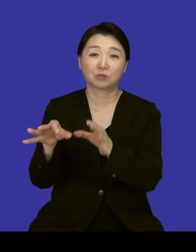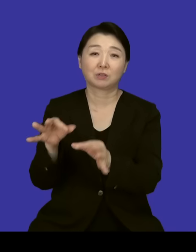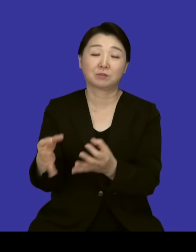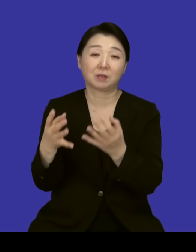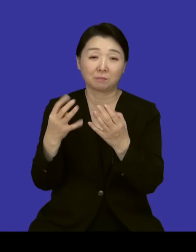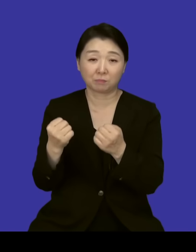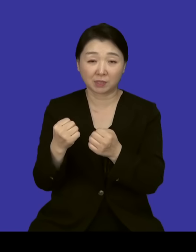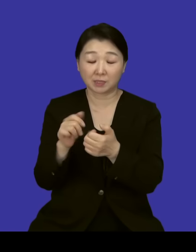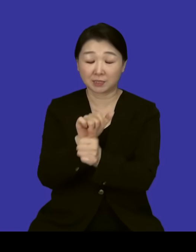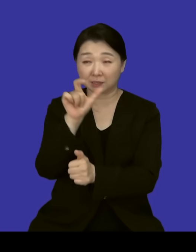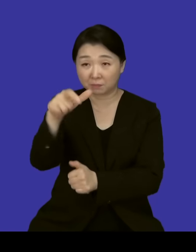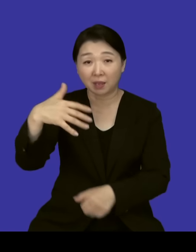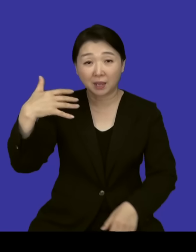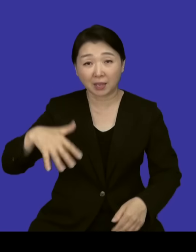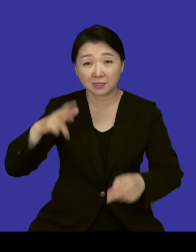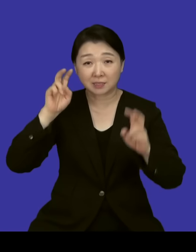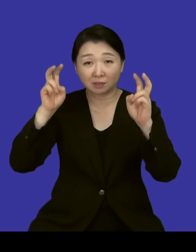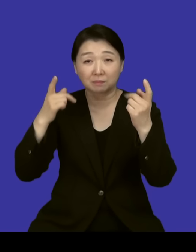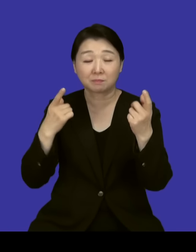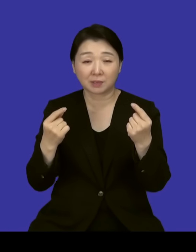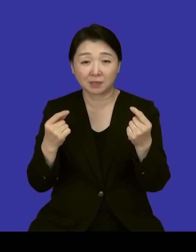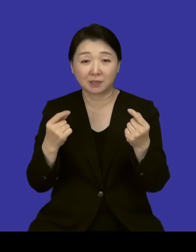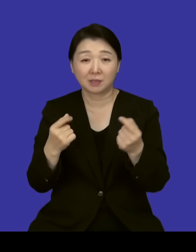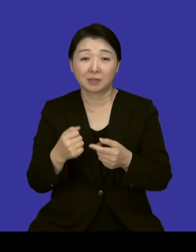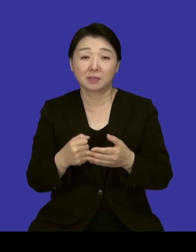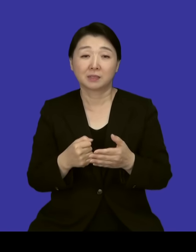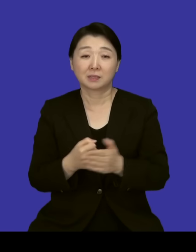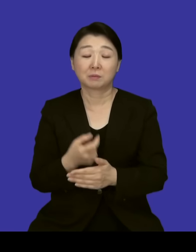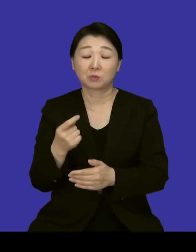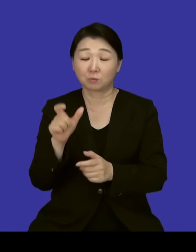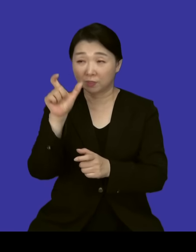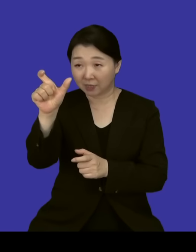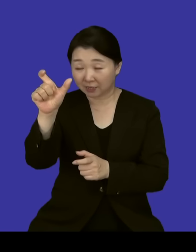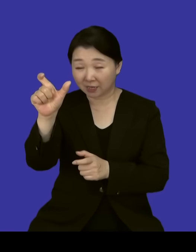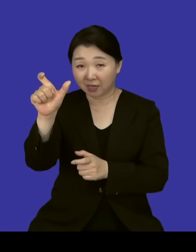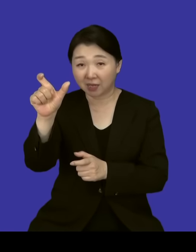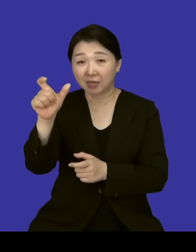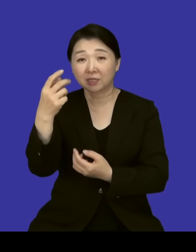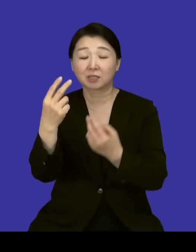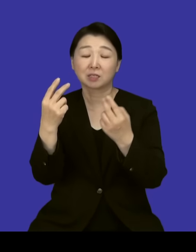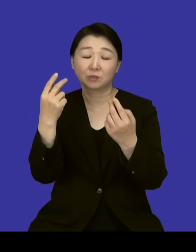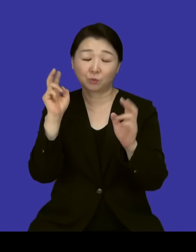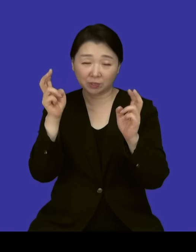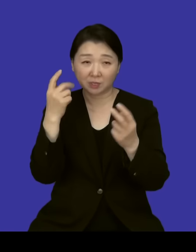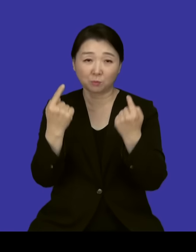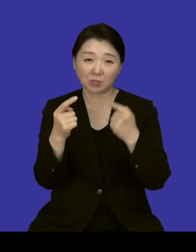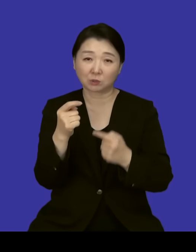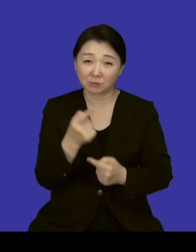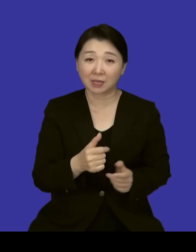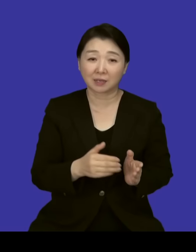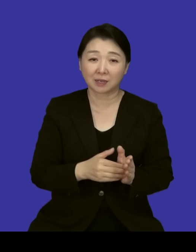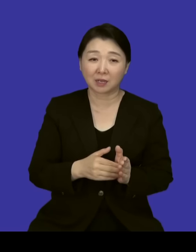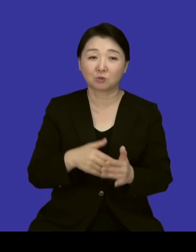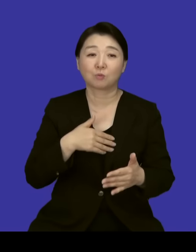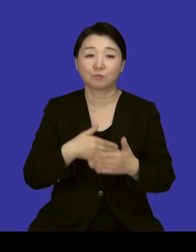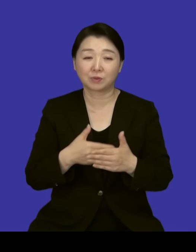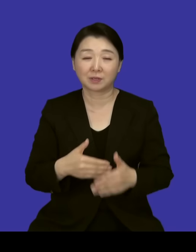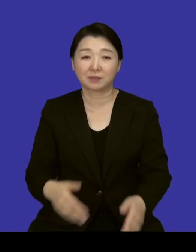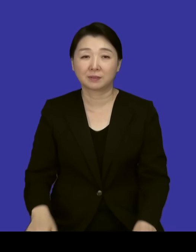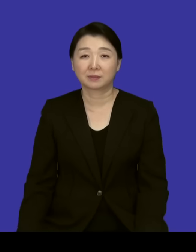그 상장되어 있지 않는 기업이다 보니까 아무래도 조금 상장돼 있는 기업보다는 규모도 작고 네. 좀 불안하죠.